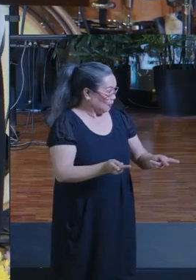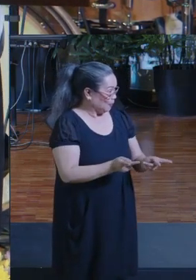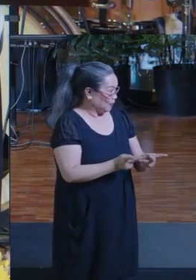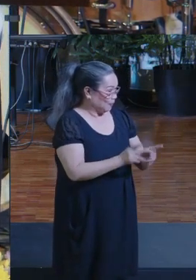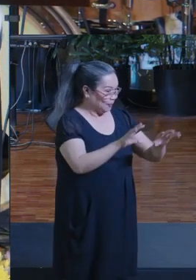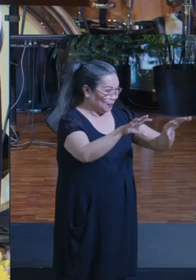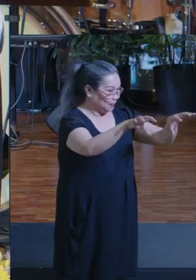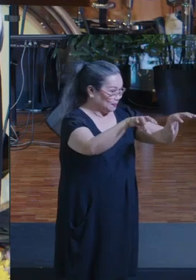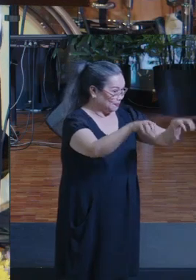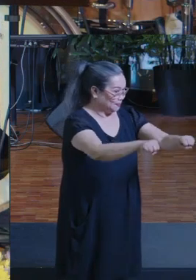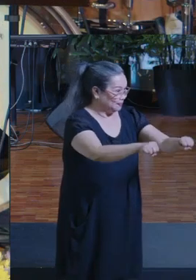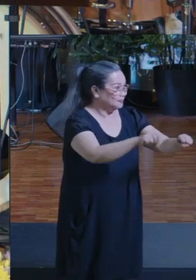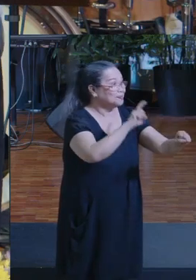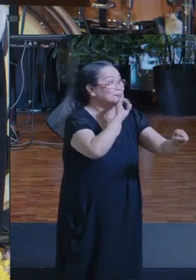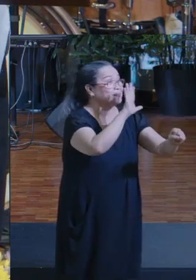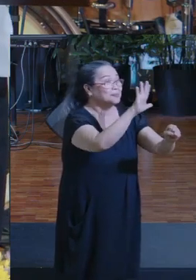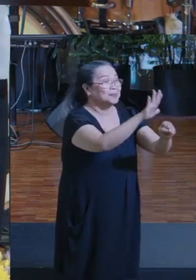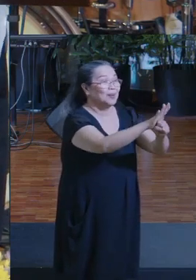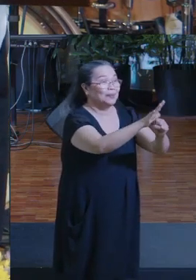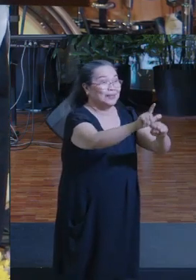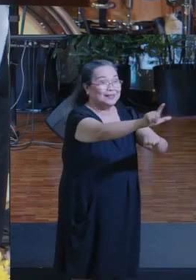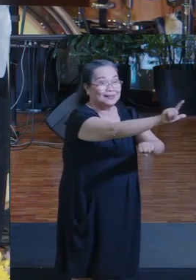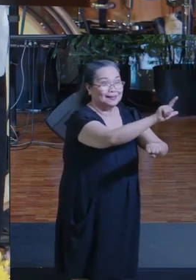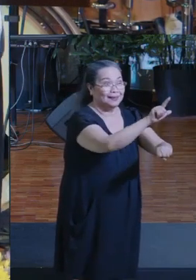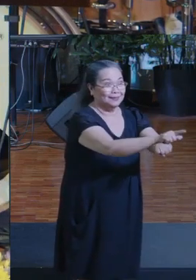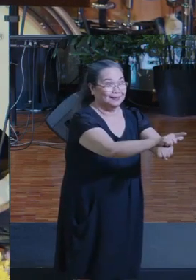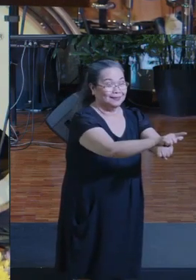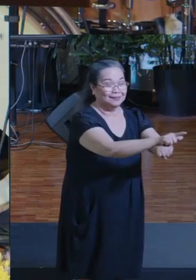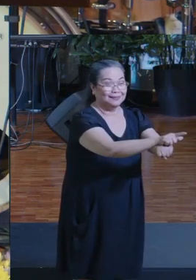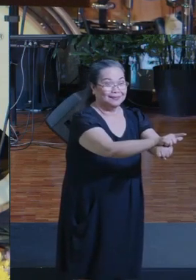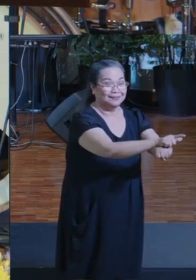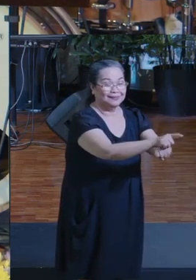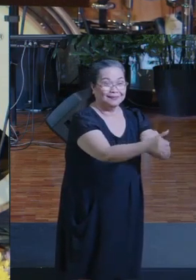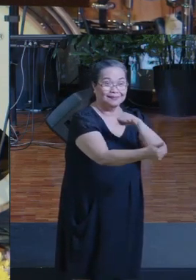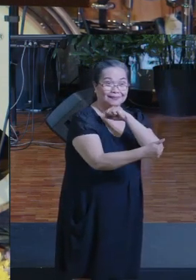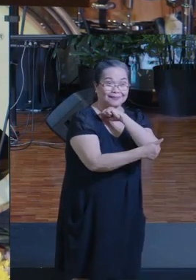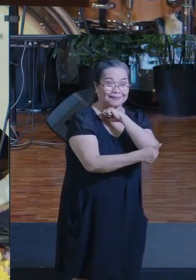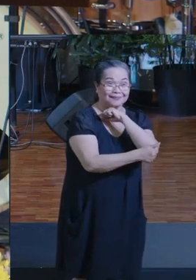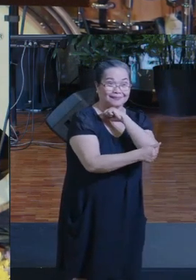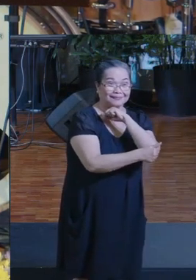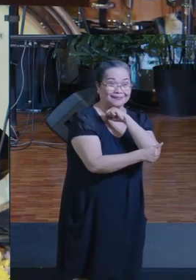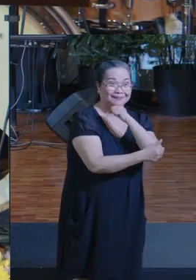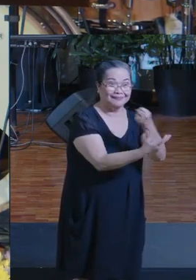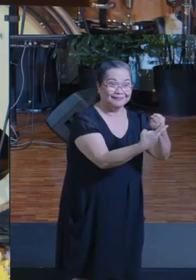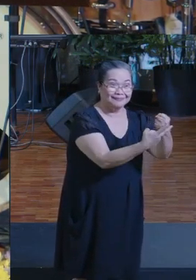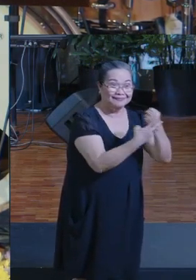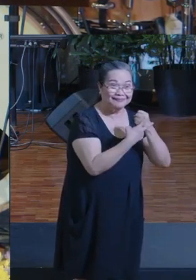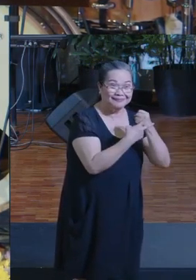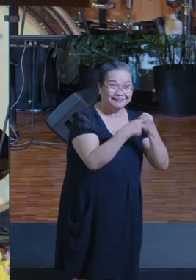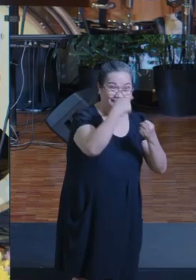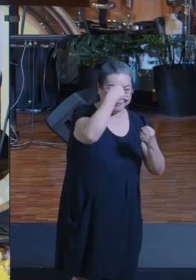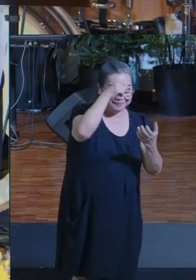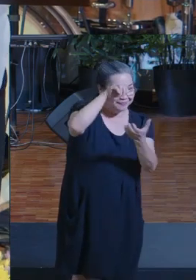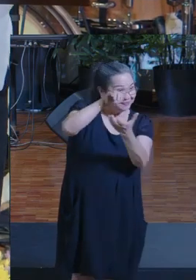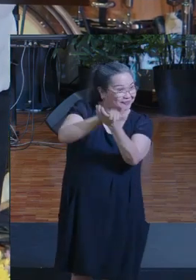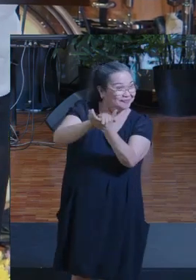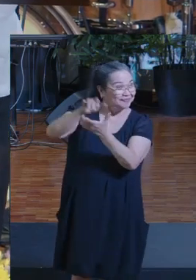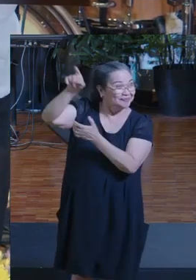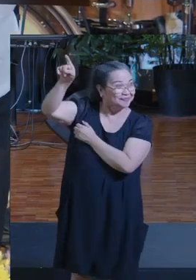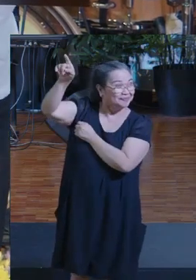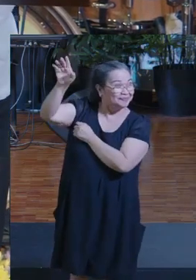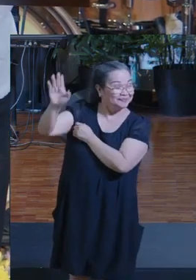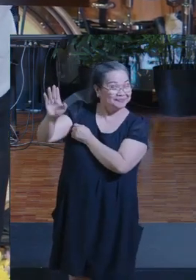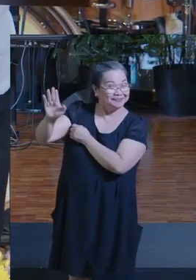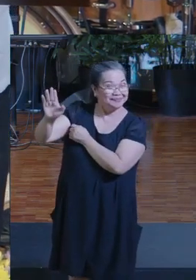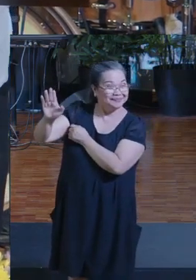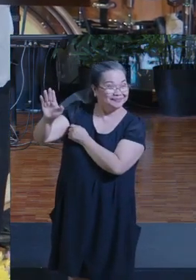possess." Inulit na naman ni Abraham. So si Abraham, kasi save lang niya. No? Kasi sa verse 6, he